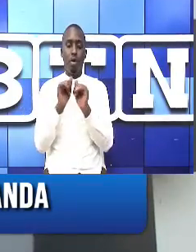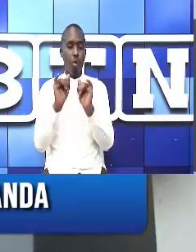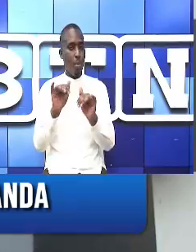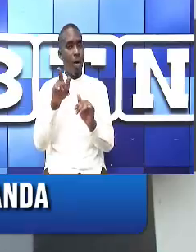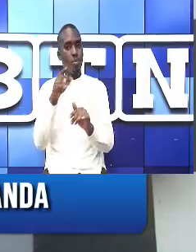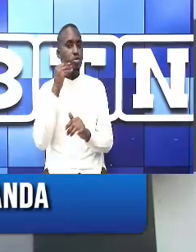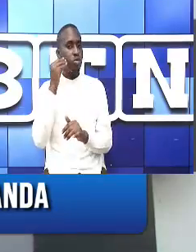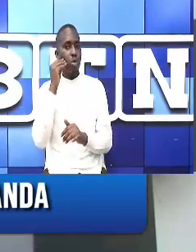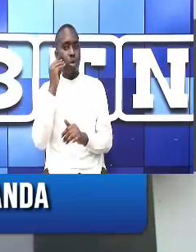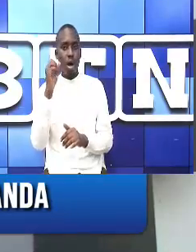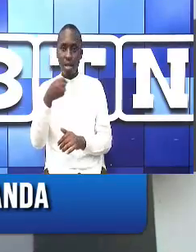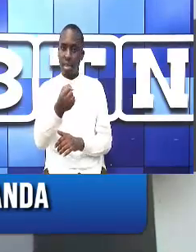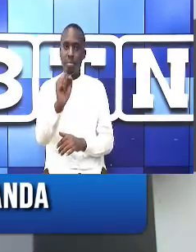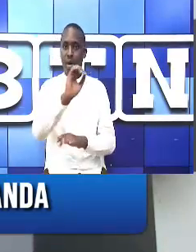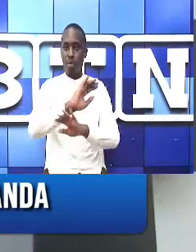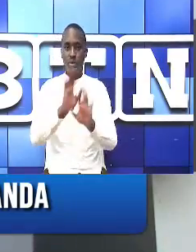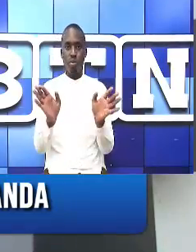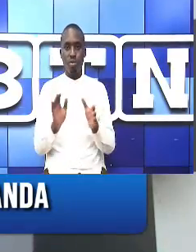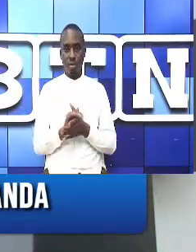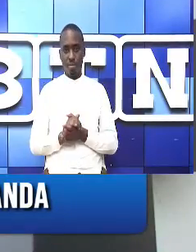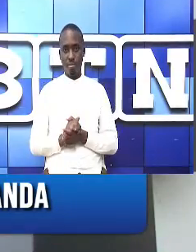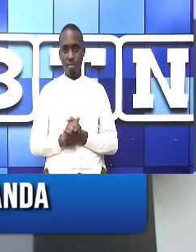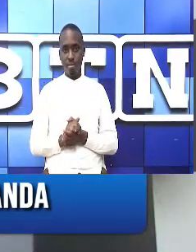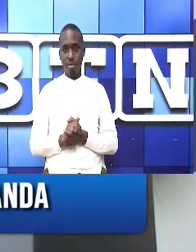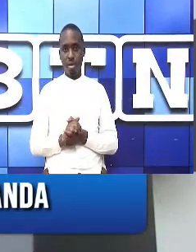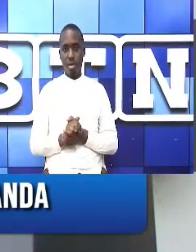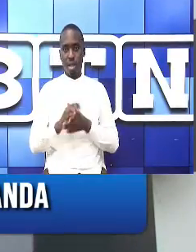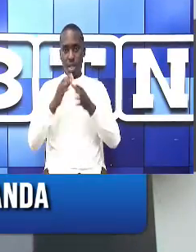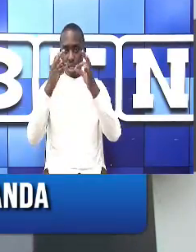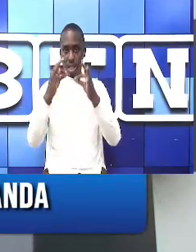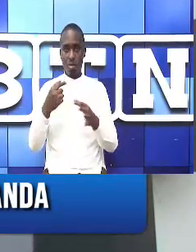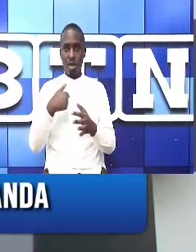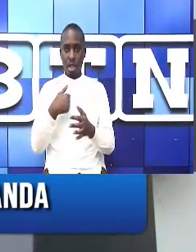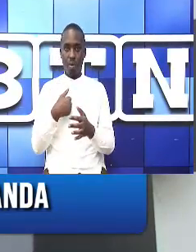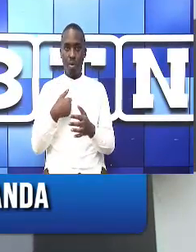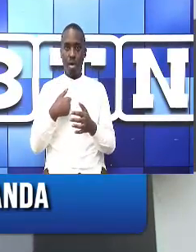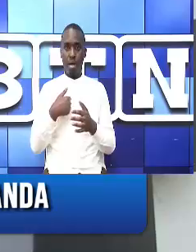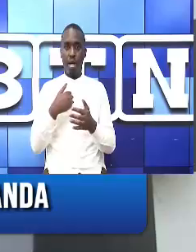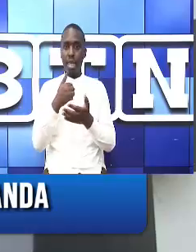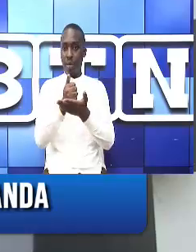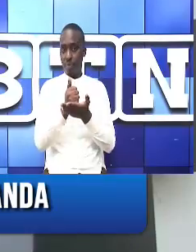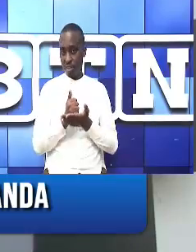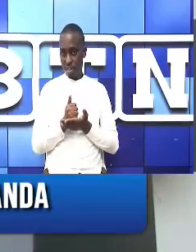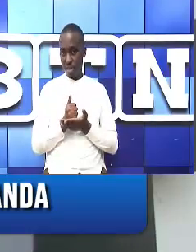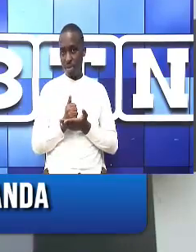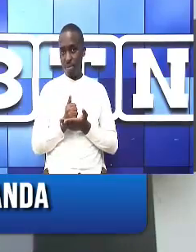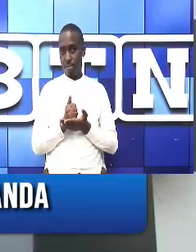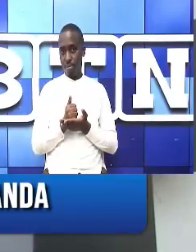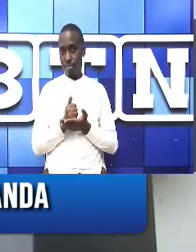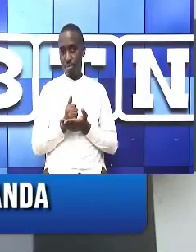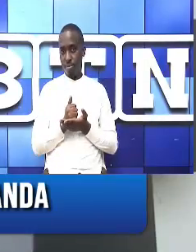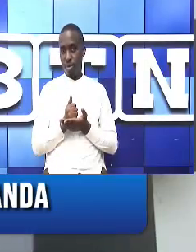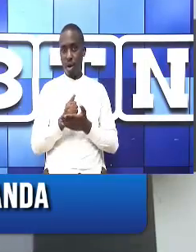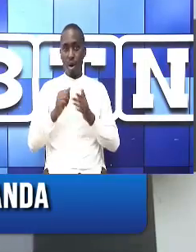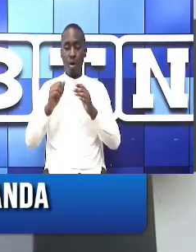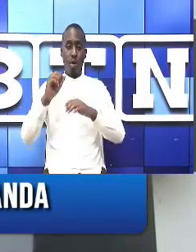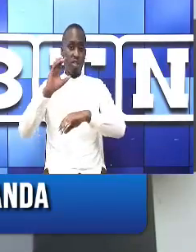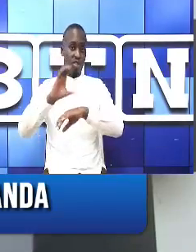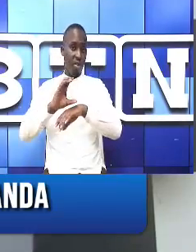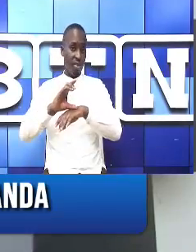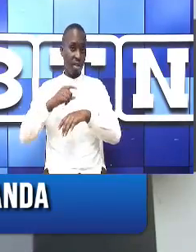kujya nirirwa nitemberera gutyo gusa yego ikintu gusa ngiye nk'aho cyaje kumfasha ku rusengero aho